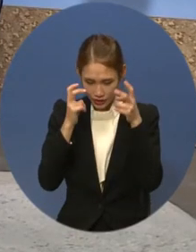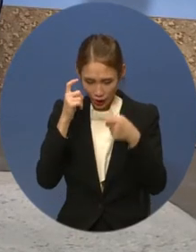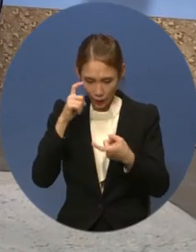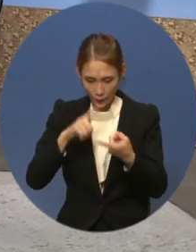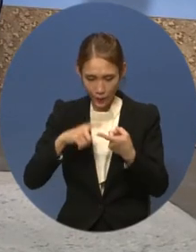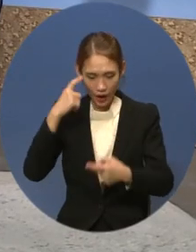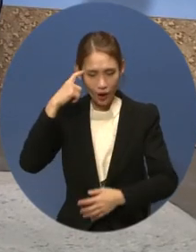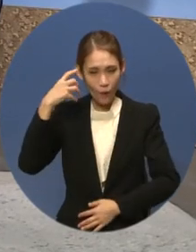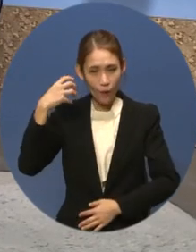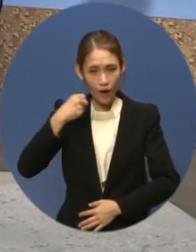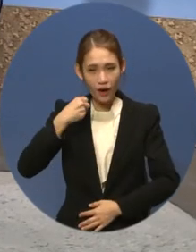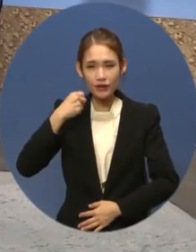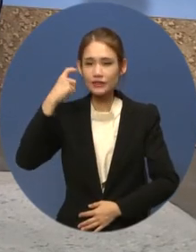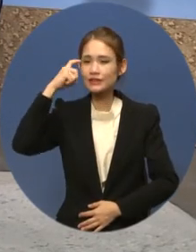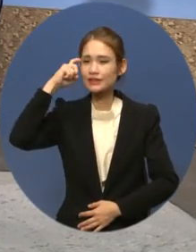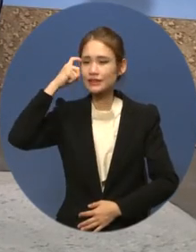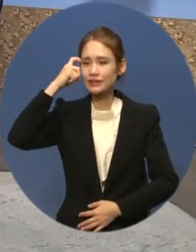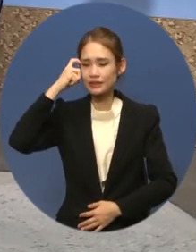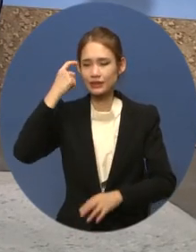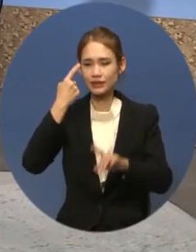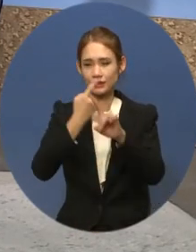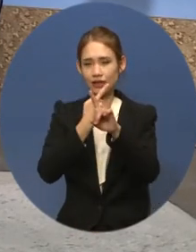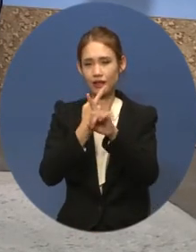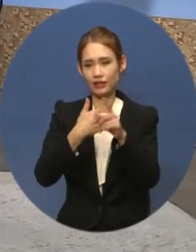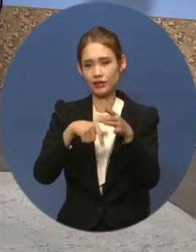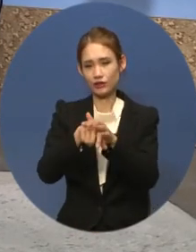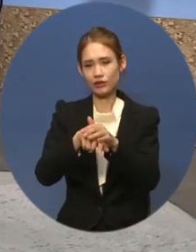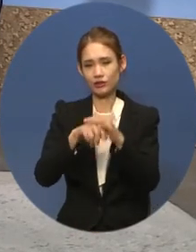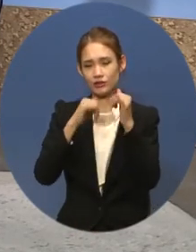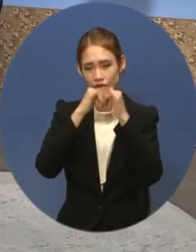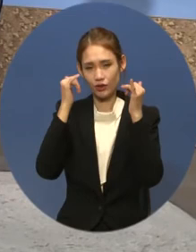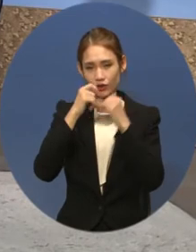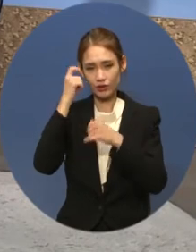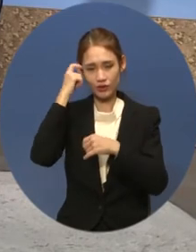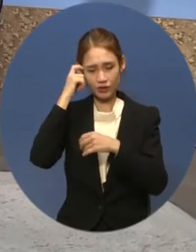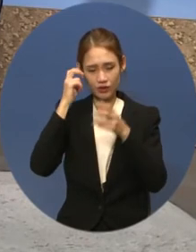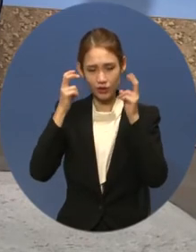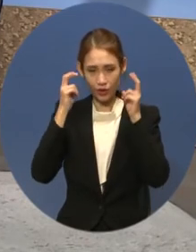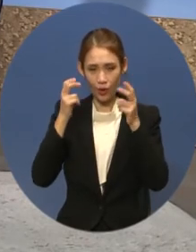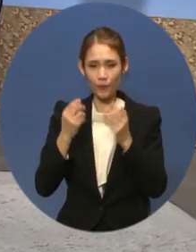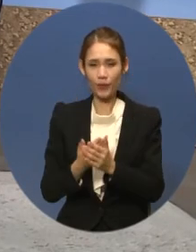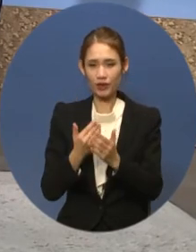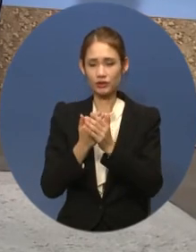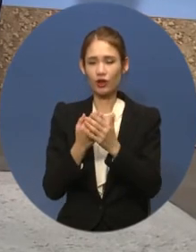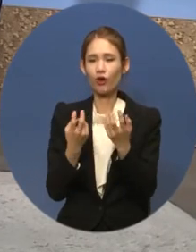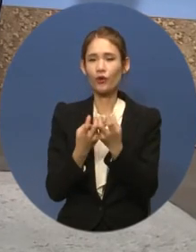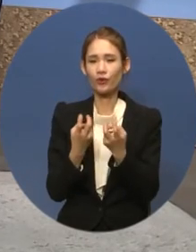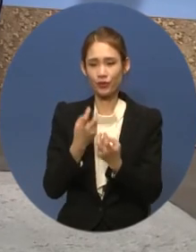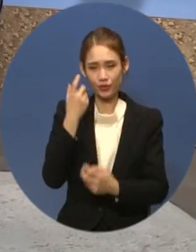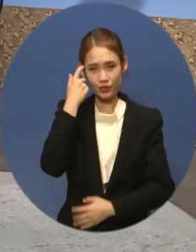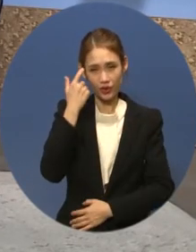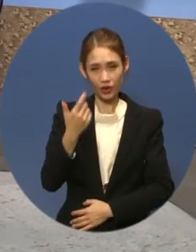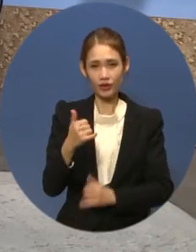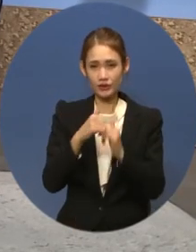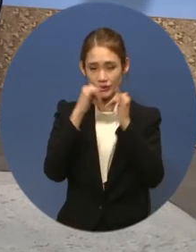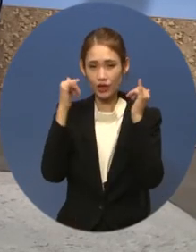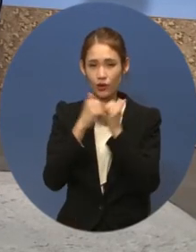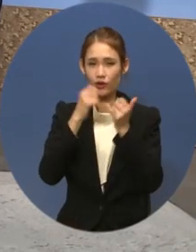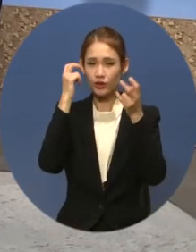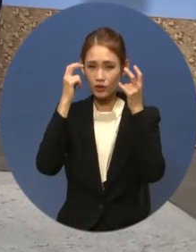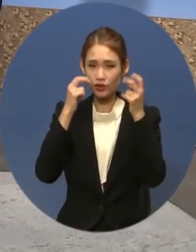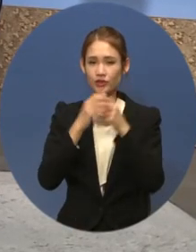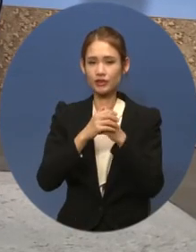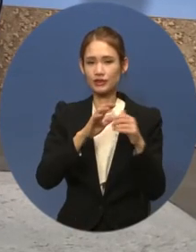인식 개선을 위해서는 어떻게 사회적기업이 좀 발전해 나가야 한다고 생각을 하시네요 음 사회적 기업 같은 경우도